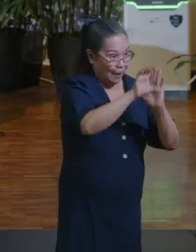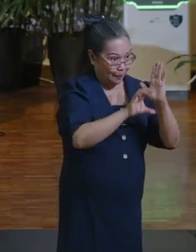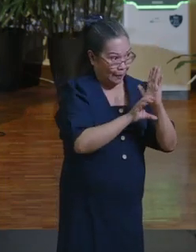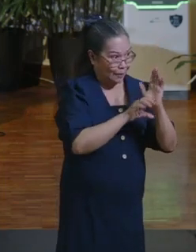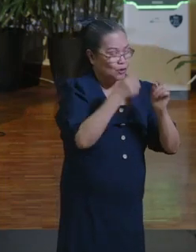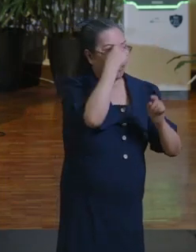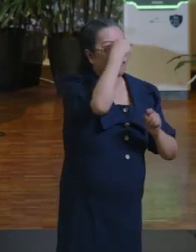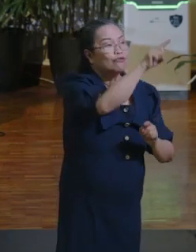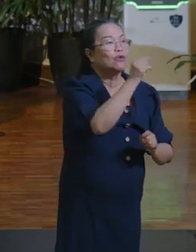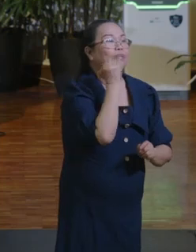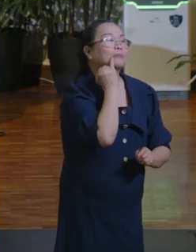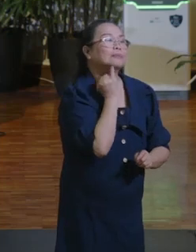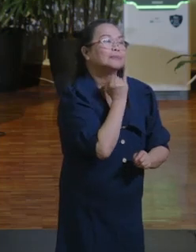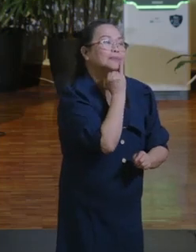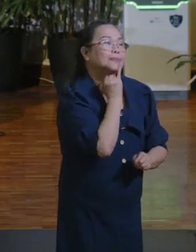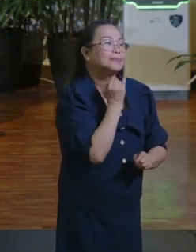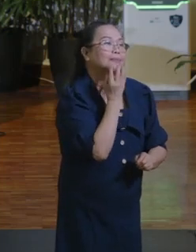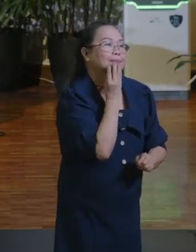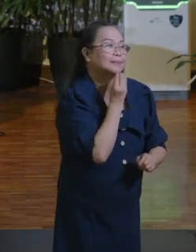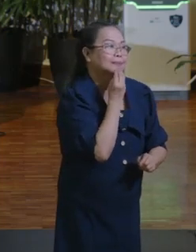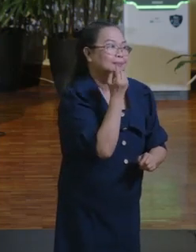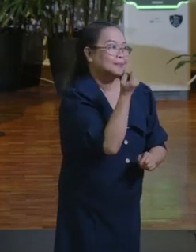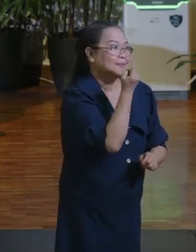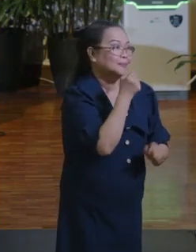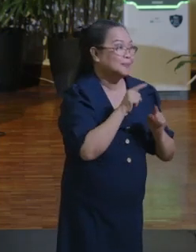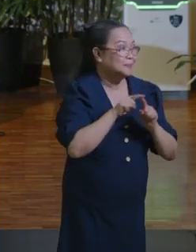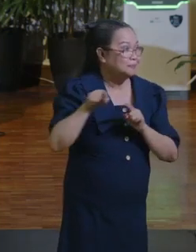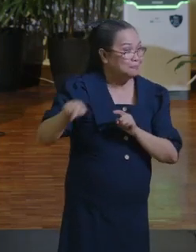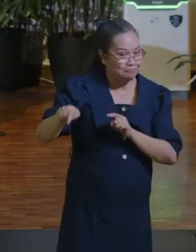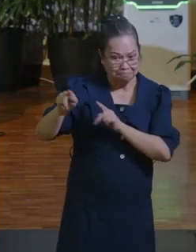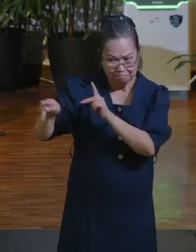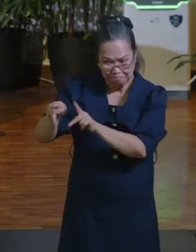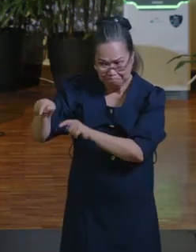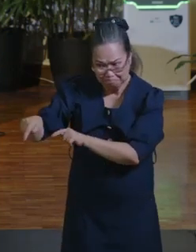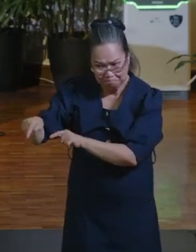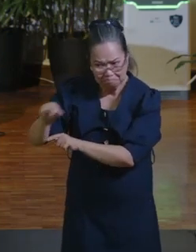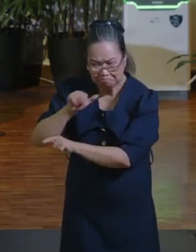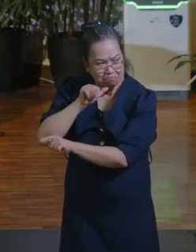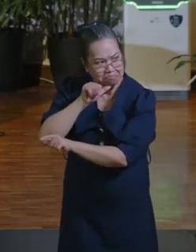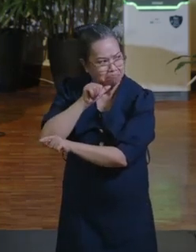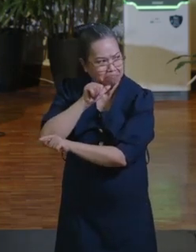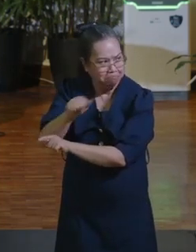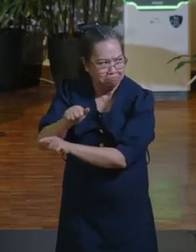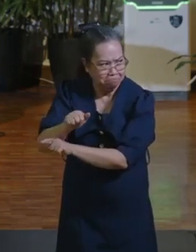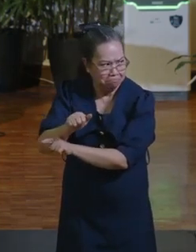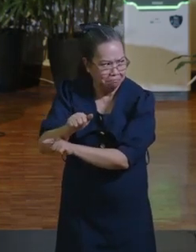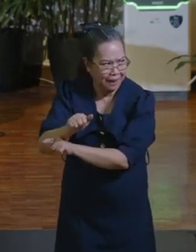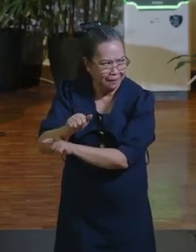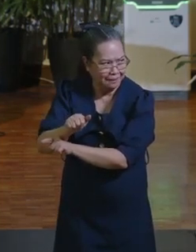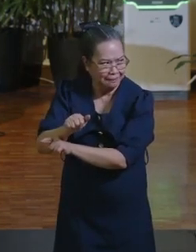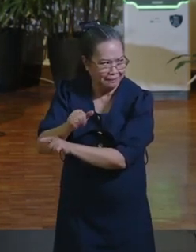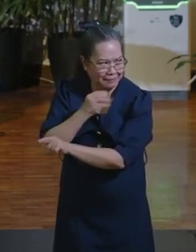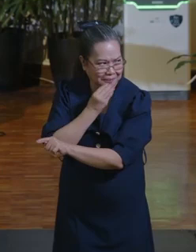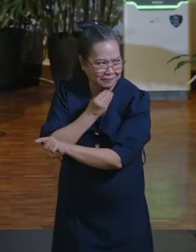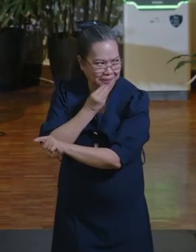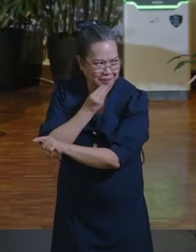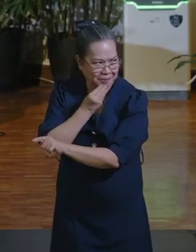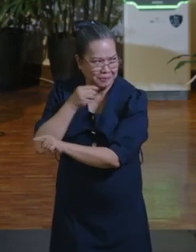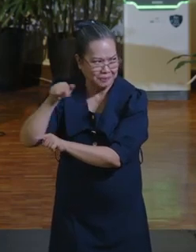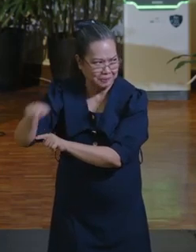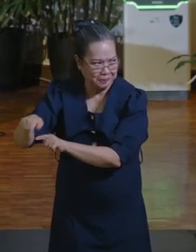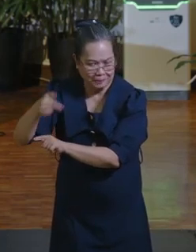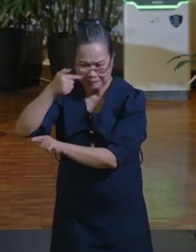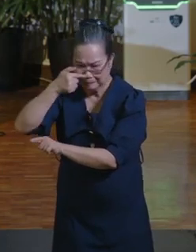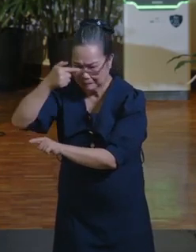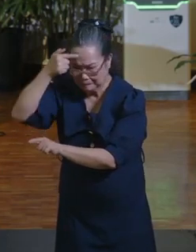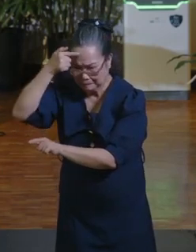Panginoong Diyos na kanyang ibinigay sa pamamagitan ni Moises. So sabi niya, hindi nyo